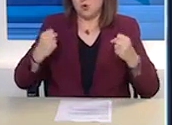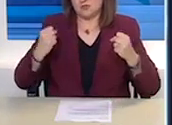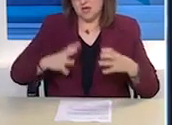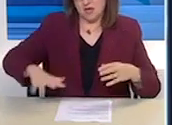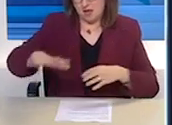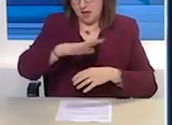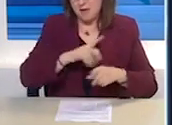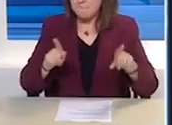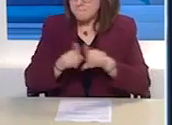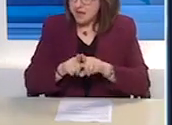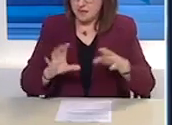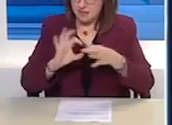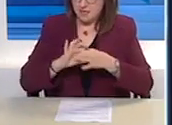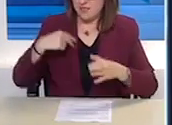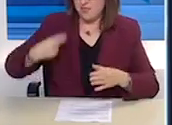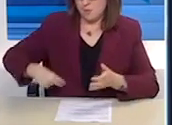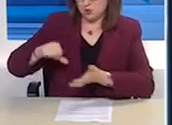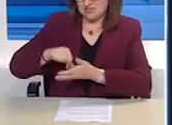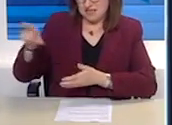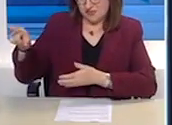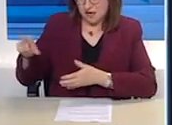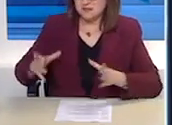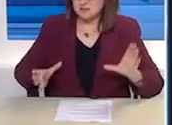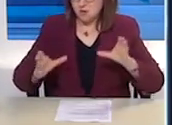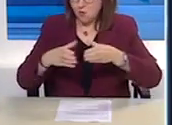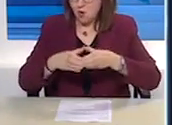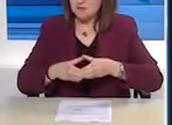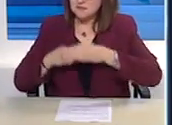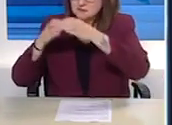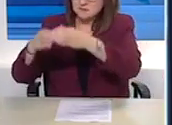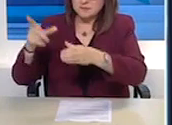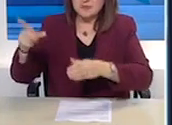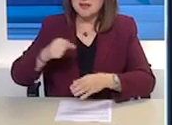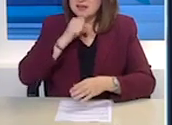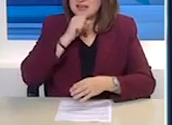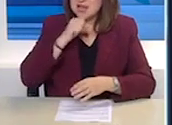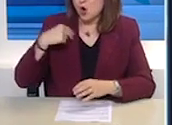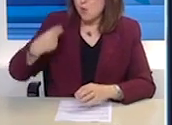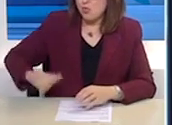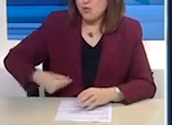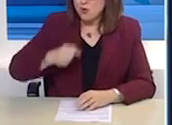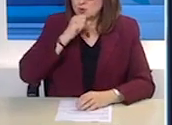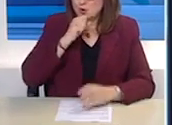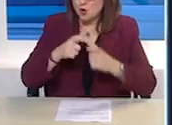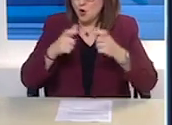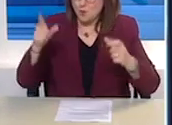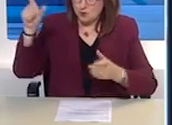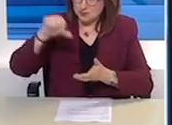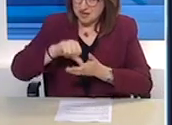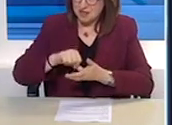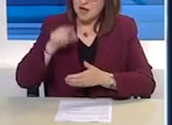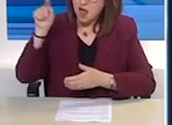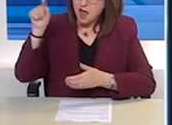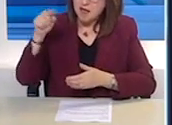Αθηναίων, μετέβη στο Γεροκομείο Αθηνών, προκειμένου να προσφερθεί προληπτικός εργαστηριακός έλεγχος σε φιλοξενούμενους που διαμένουν